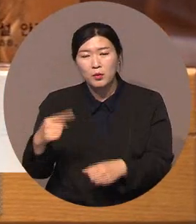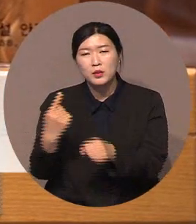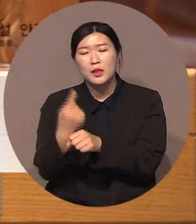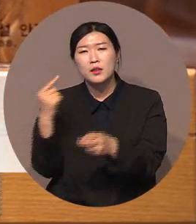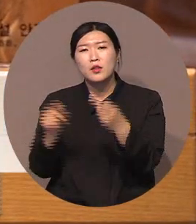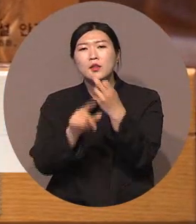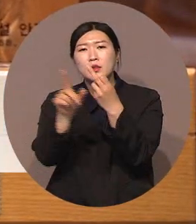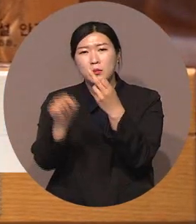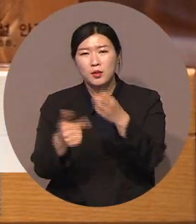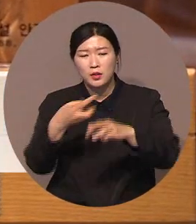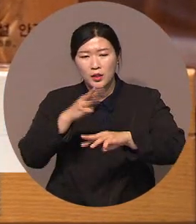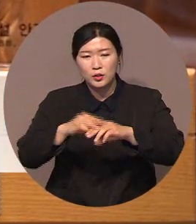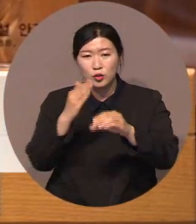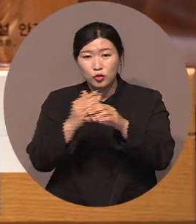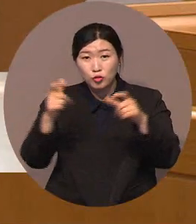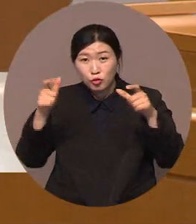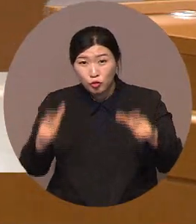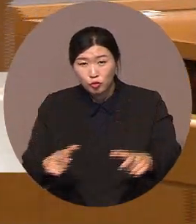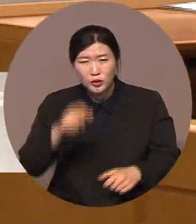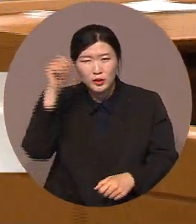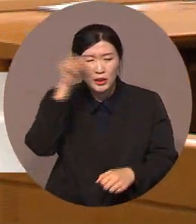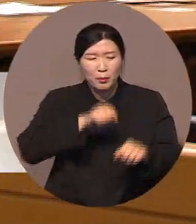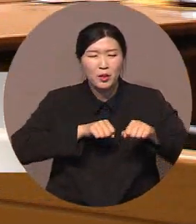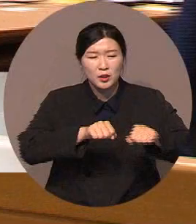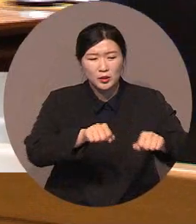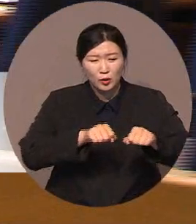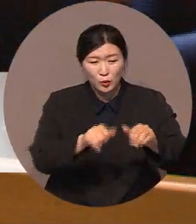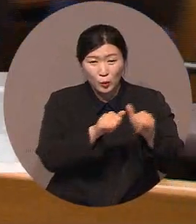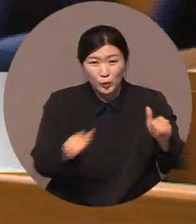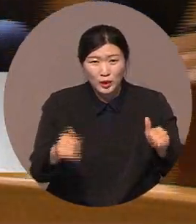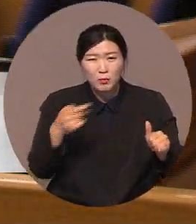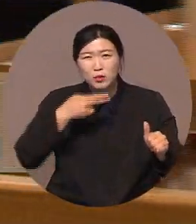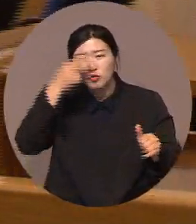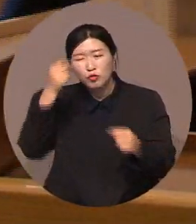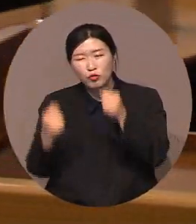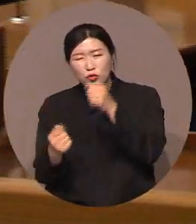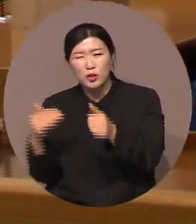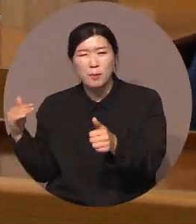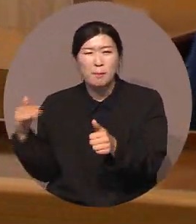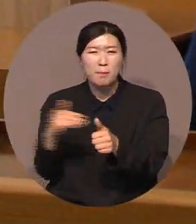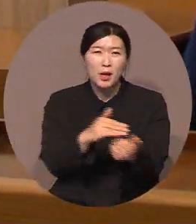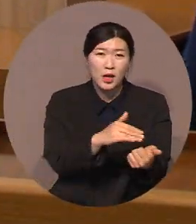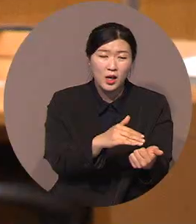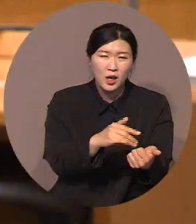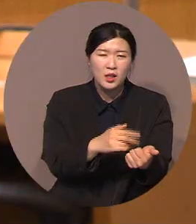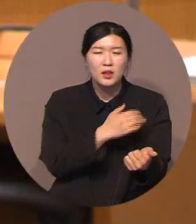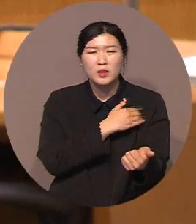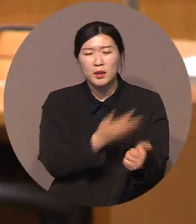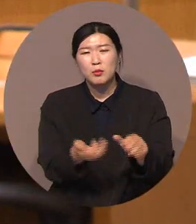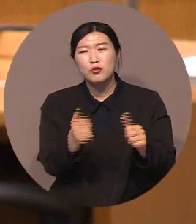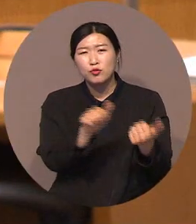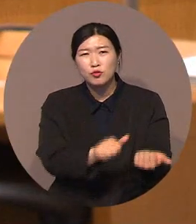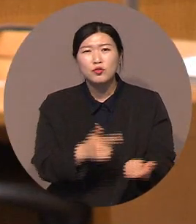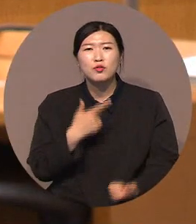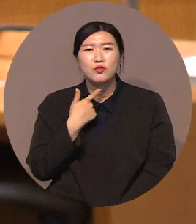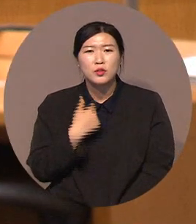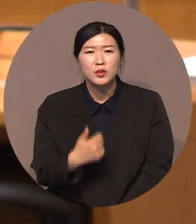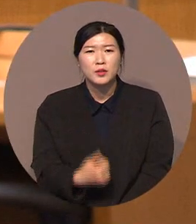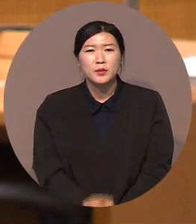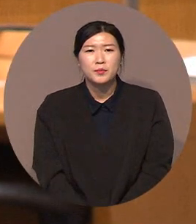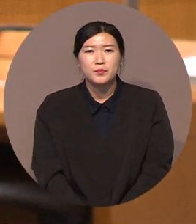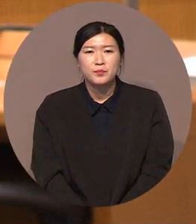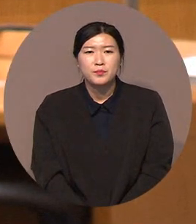지난해 12월 대전 중구의 한 아파트 앞 도로에서 술을 마신 상태로 승용차를 몰다 청소하던 환경미화원을